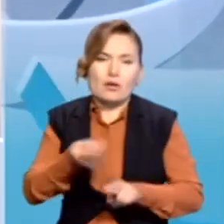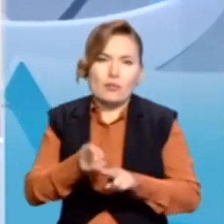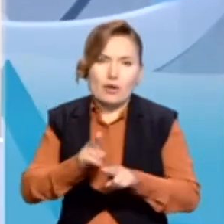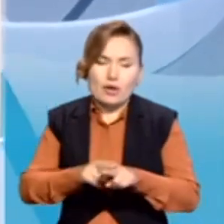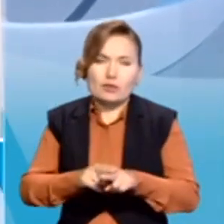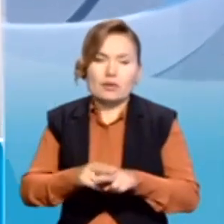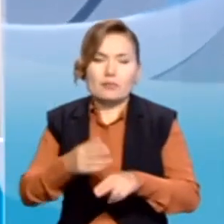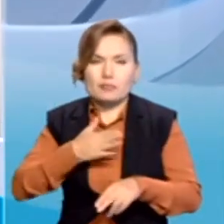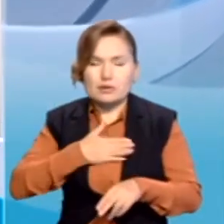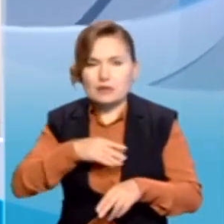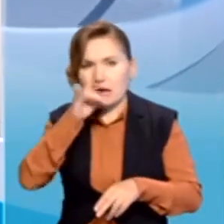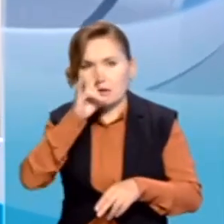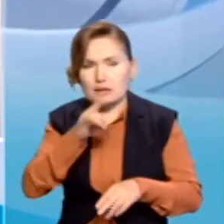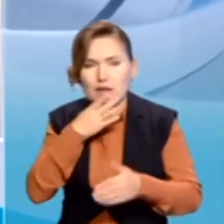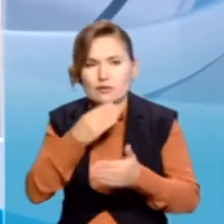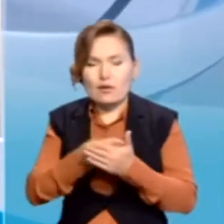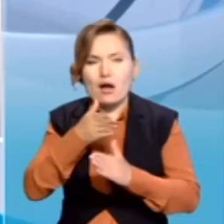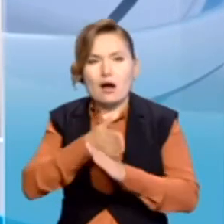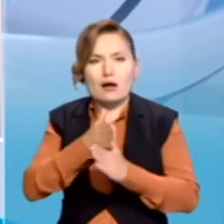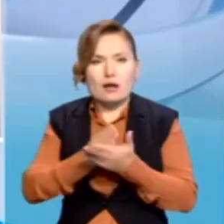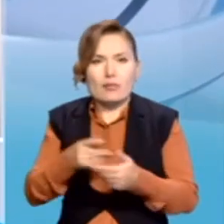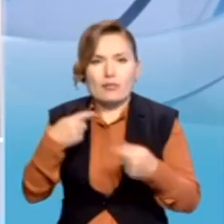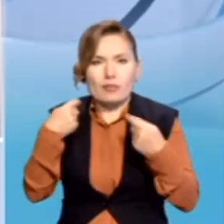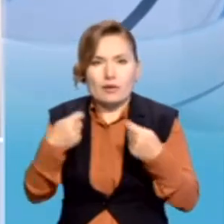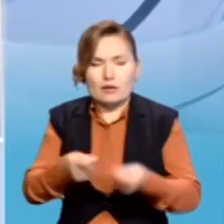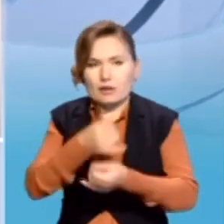алмай, бекерден бекерге тағы да